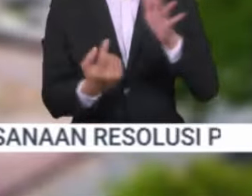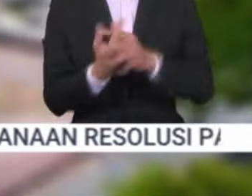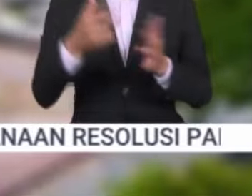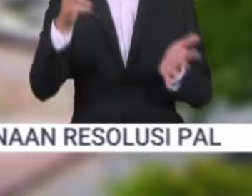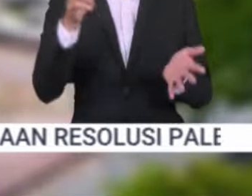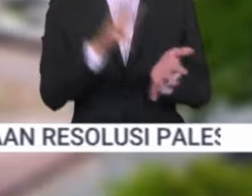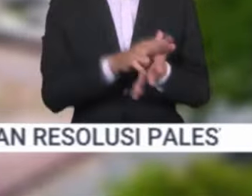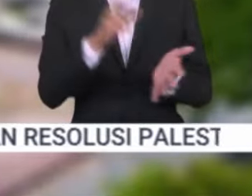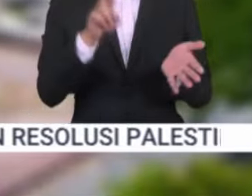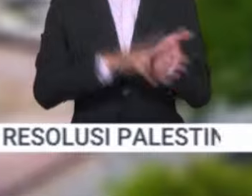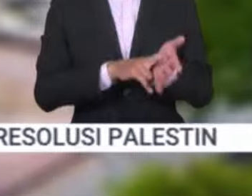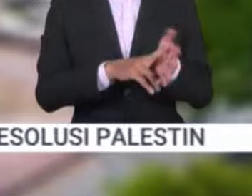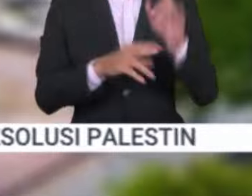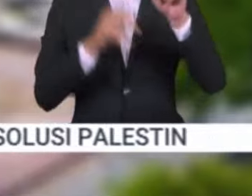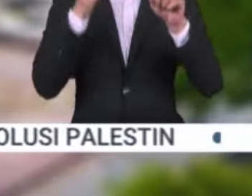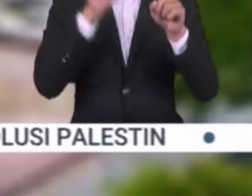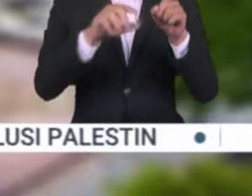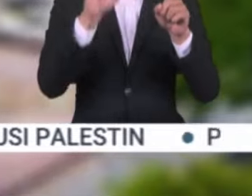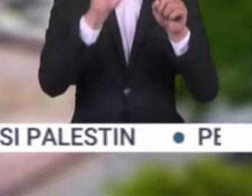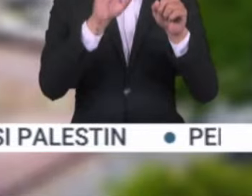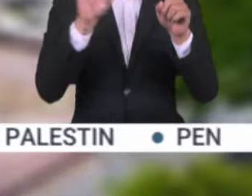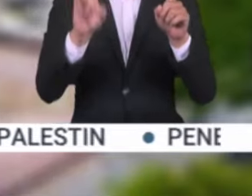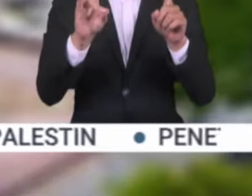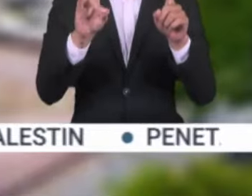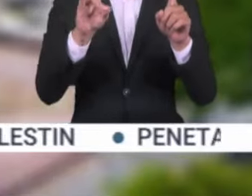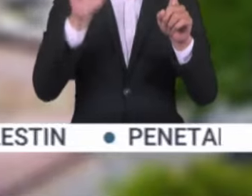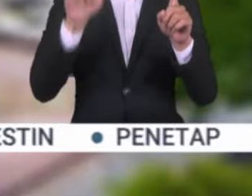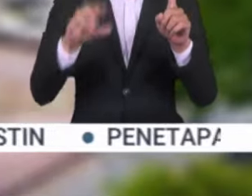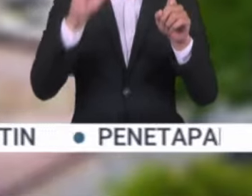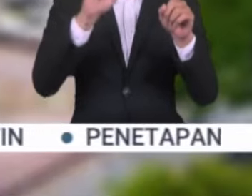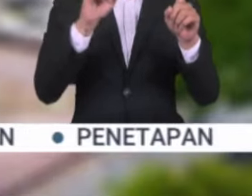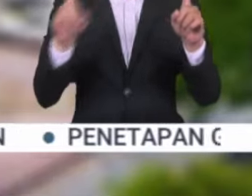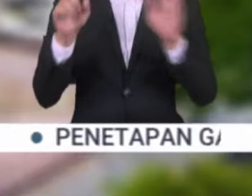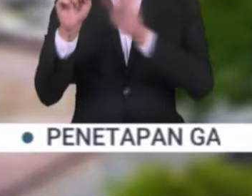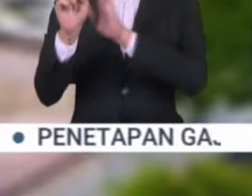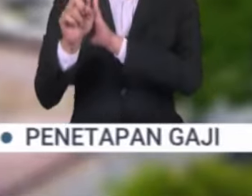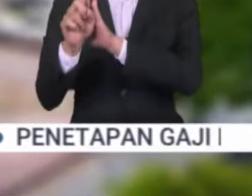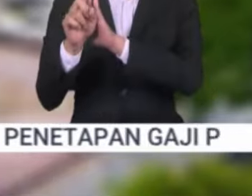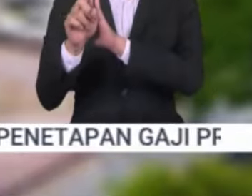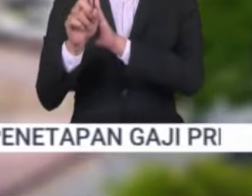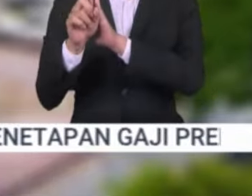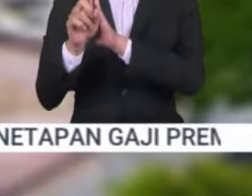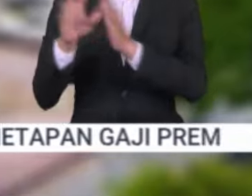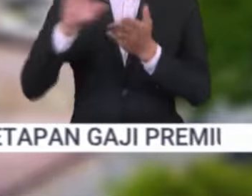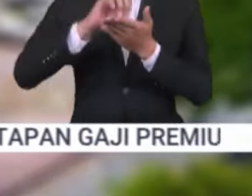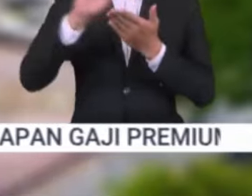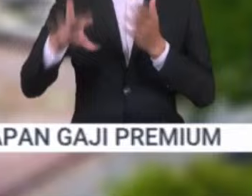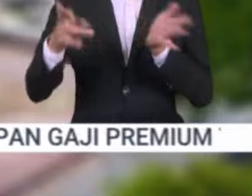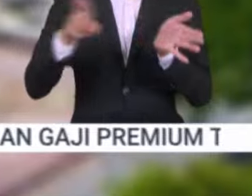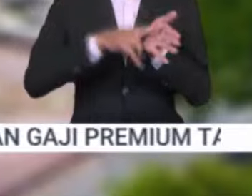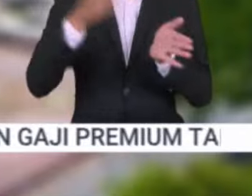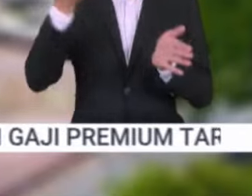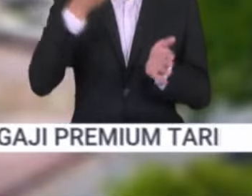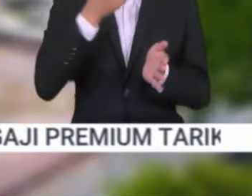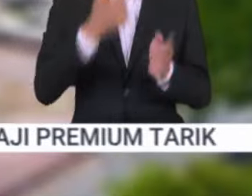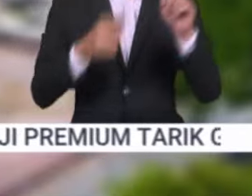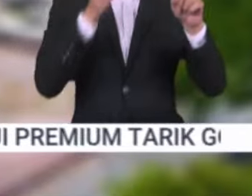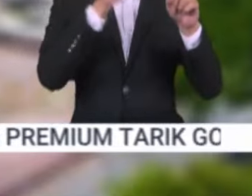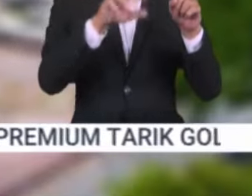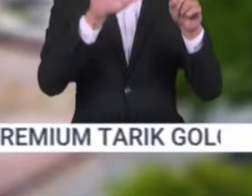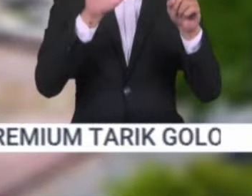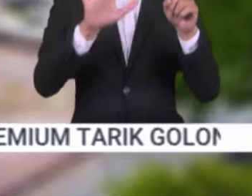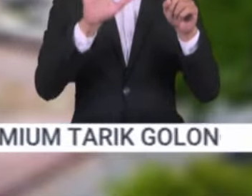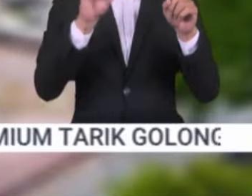kebangsaan dengan catatan masa 1 minit 07.10 saat, memadam rekod lama 1